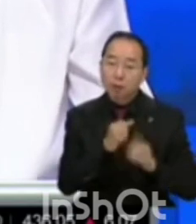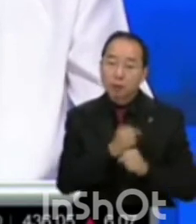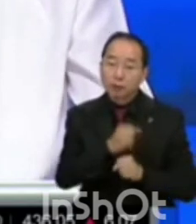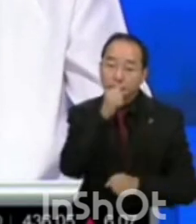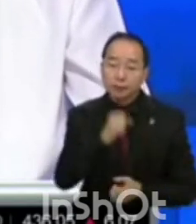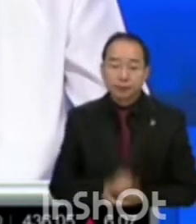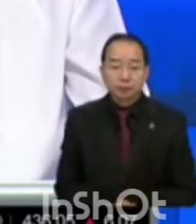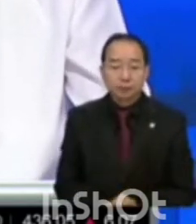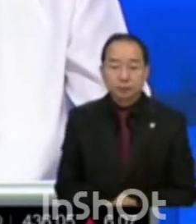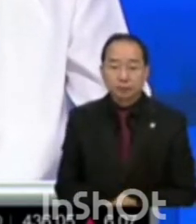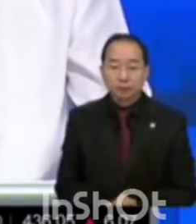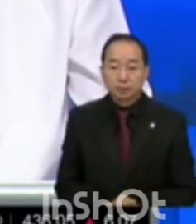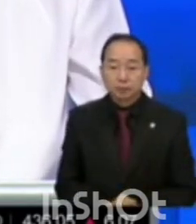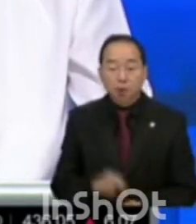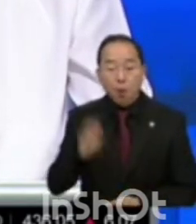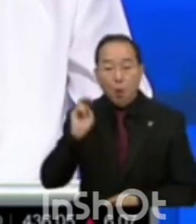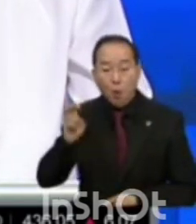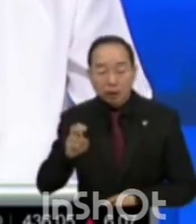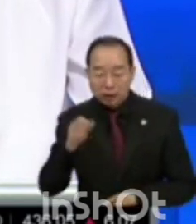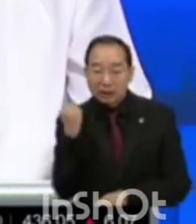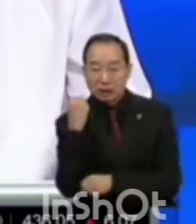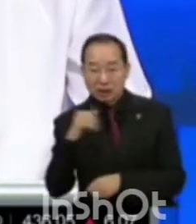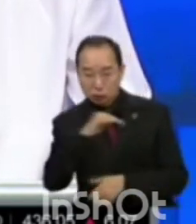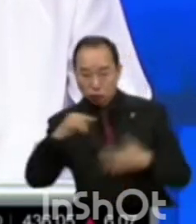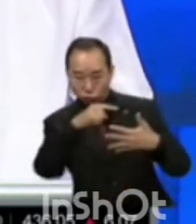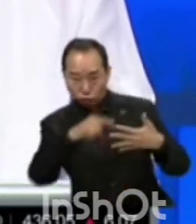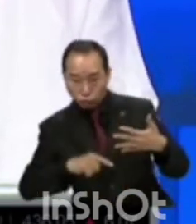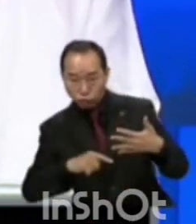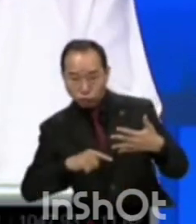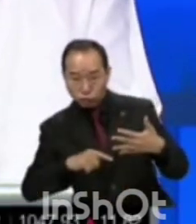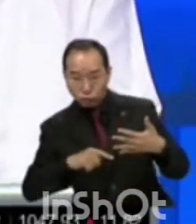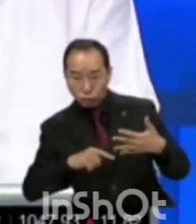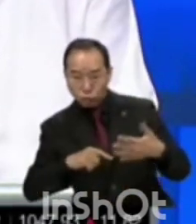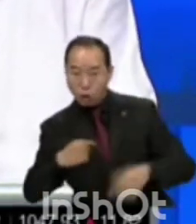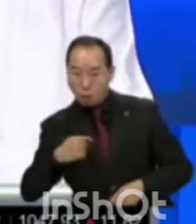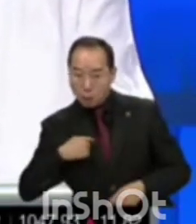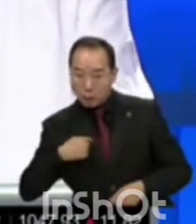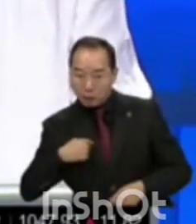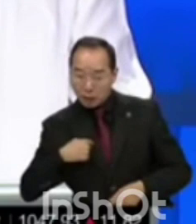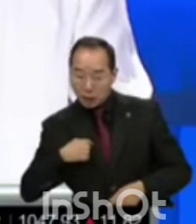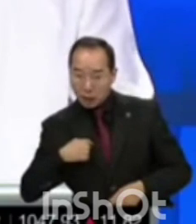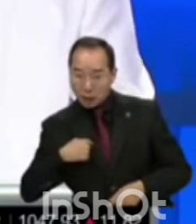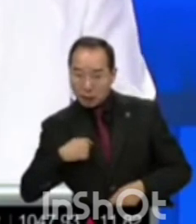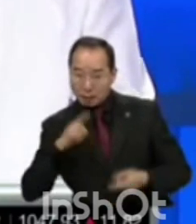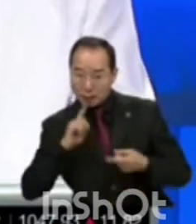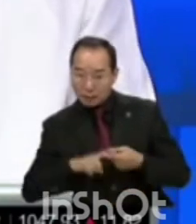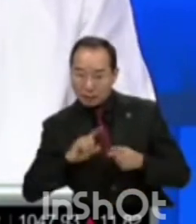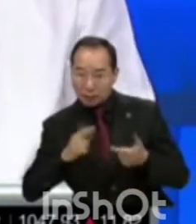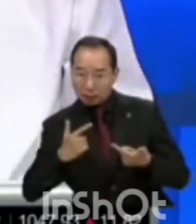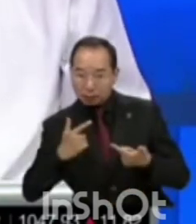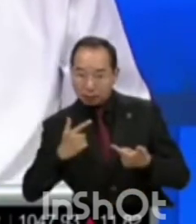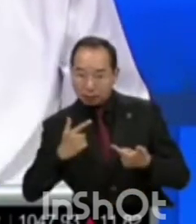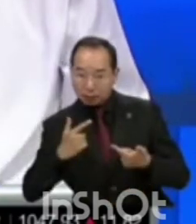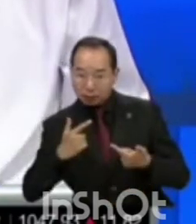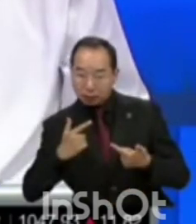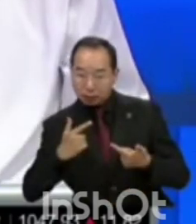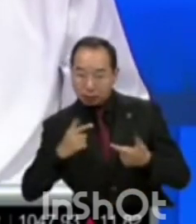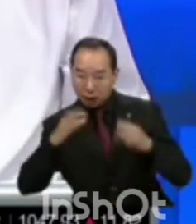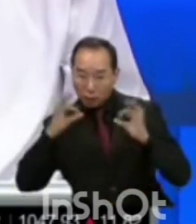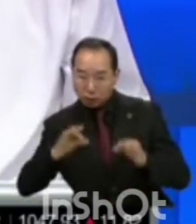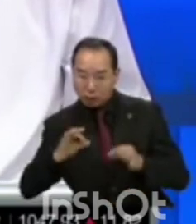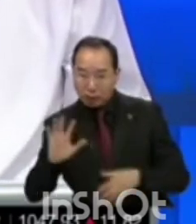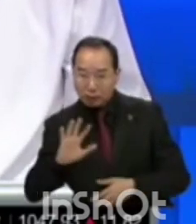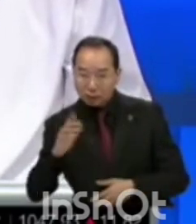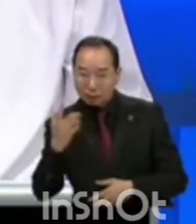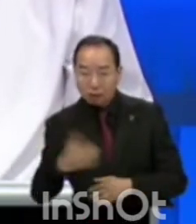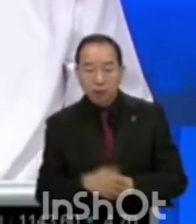혹시 본인에게도 이런 기준을 이렇게 연상해 보신 적이 있습니까? 어떻게?